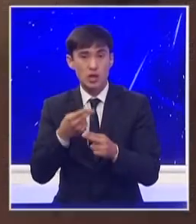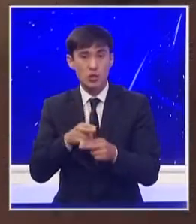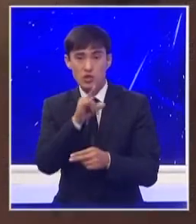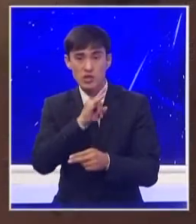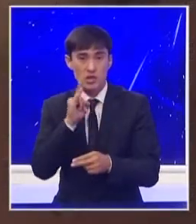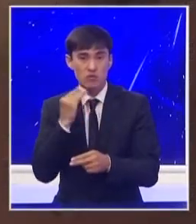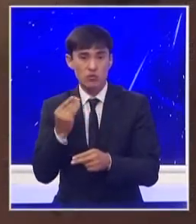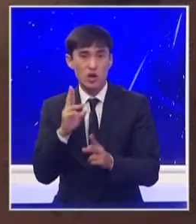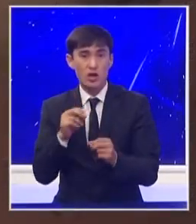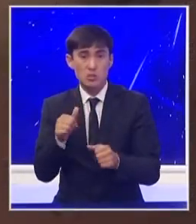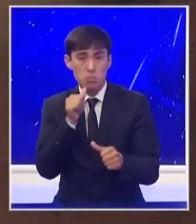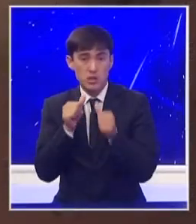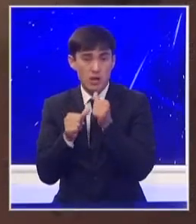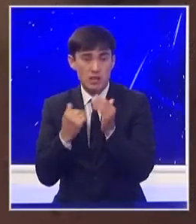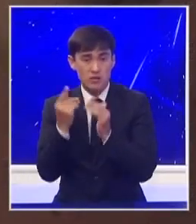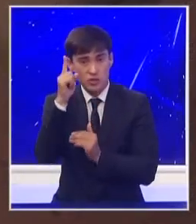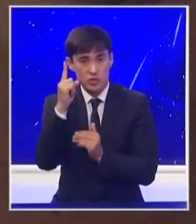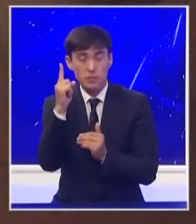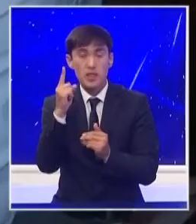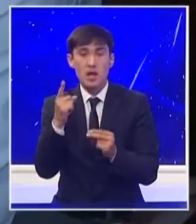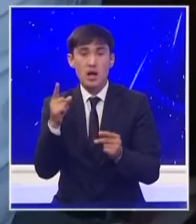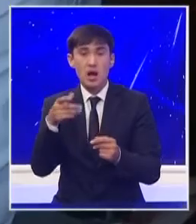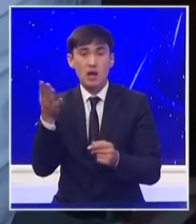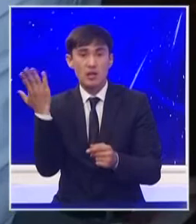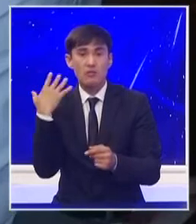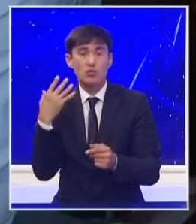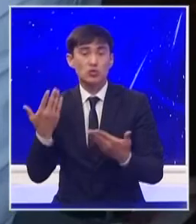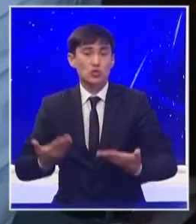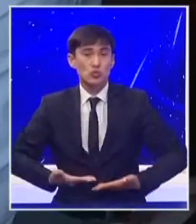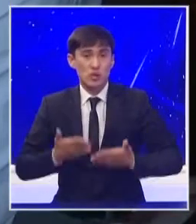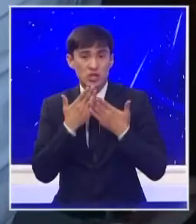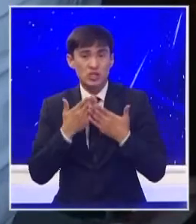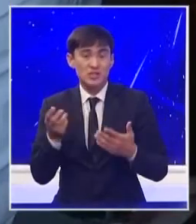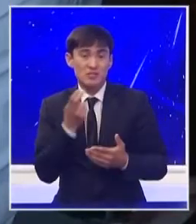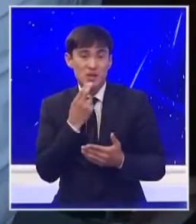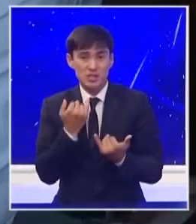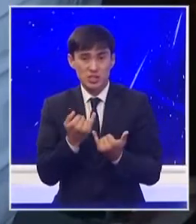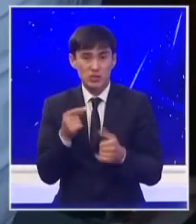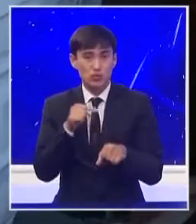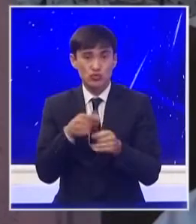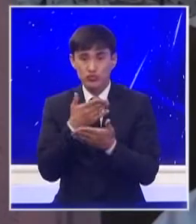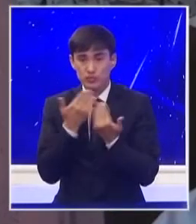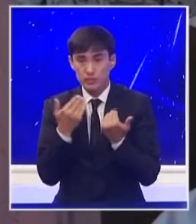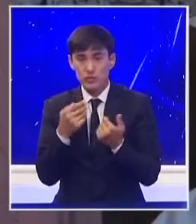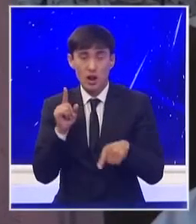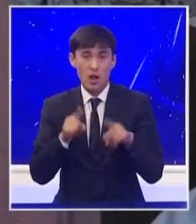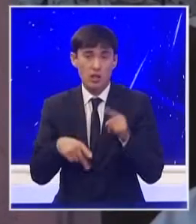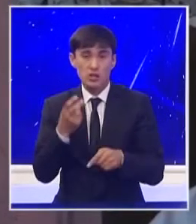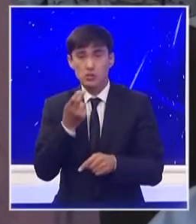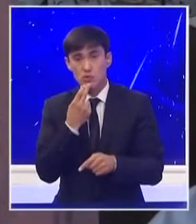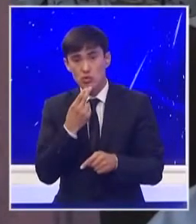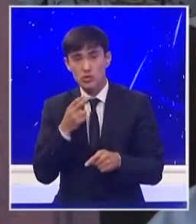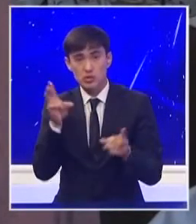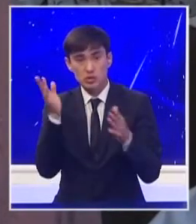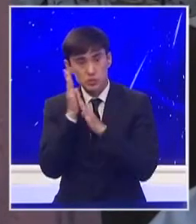девушка воспринимает как испытание свыше. Некогда жизнелюбивая хохотушка, теперь Алтынай не проявляет чувств. Редко смеется, не спит